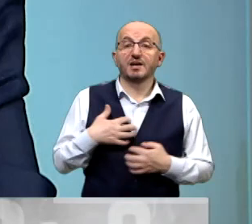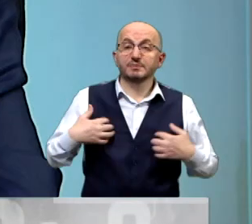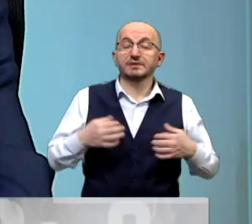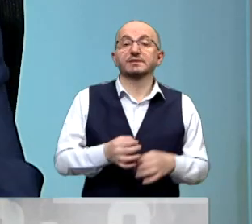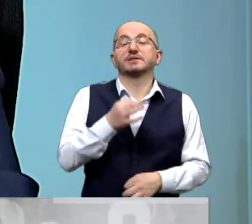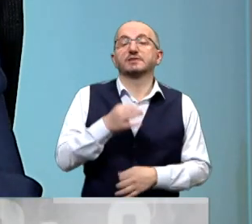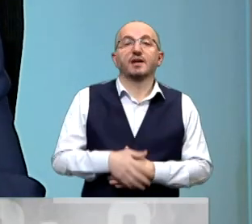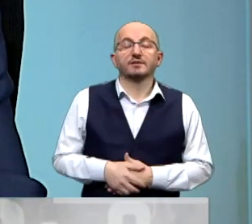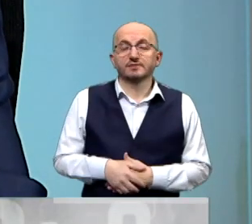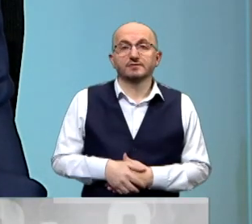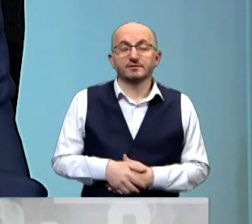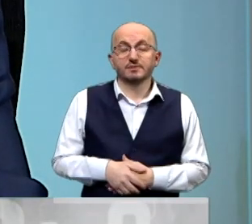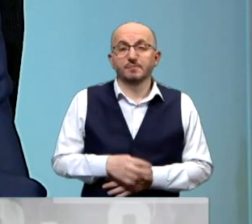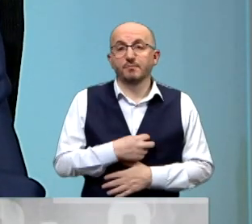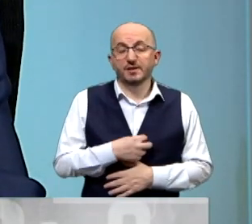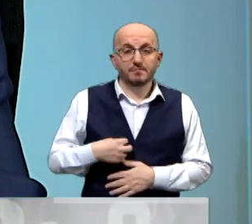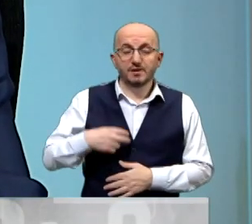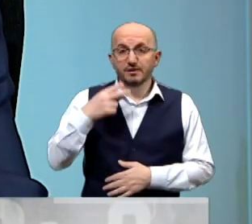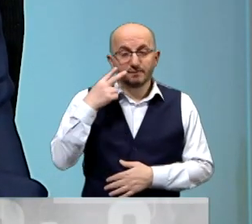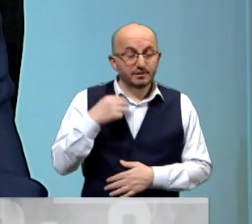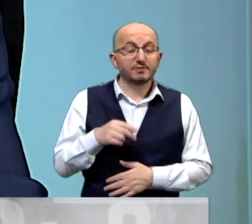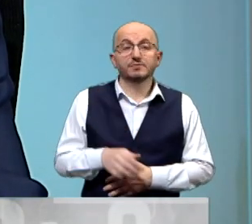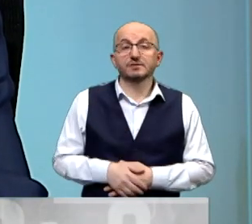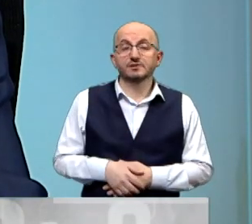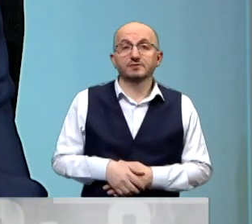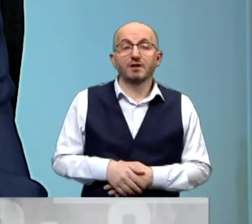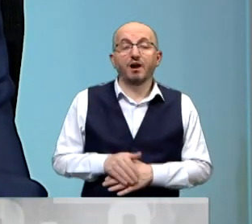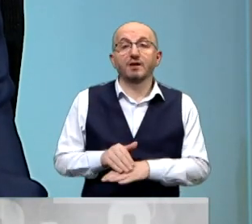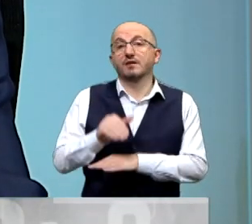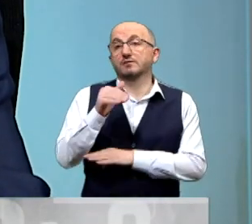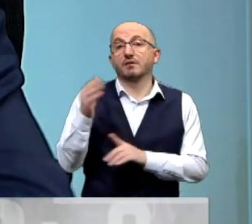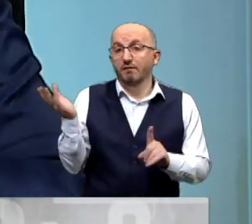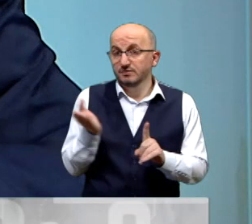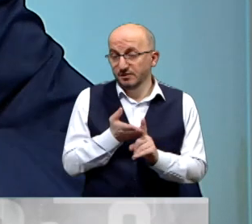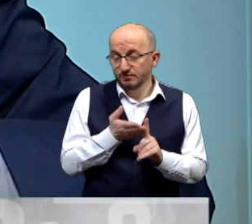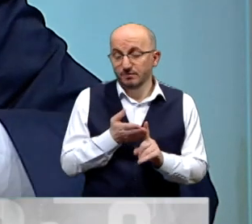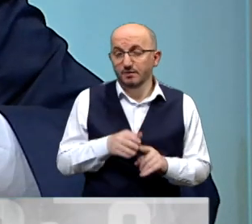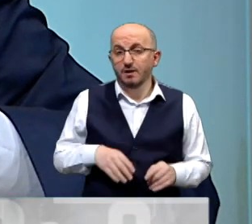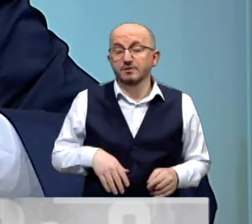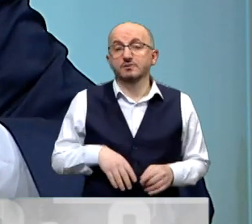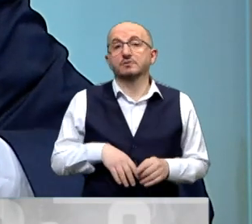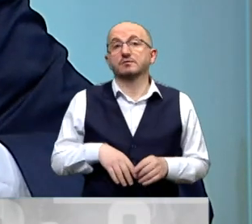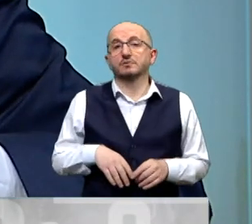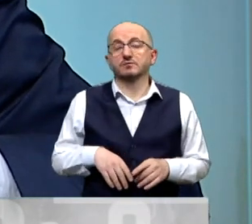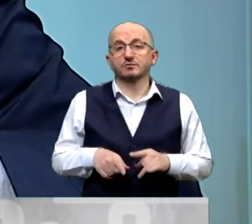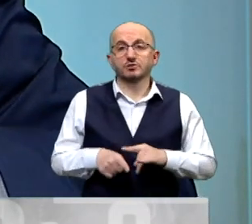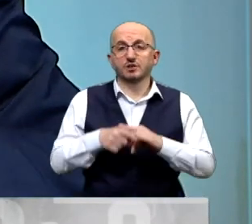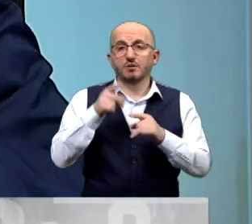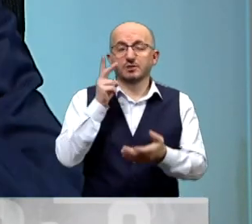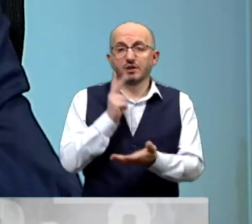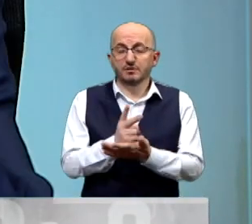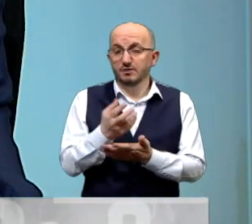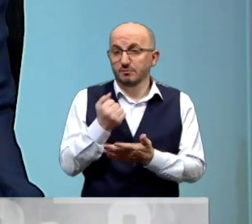insan Peygamberimiz o yani hayatına kast ediyorlar Kabe'de karar alınmış